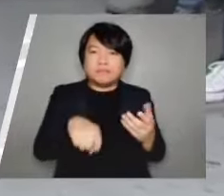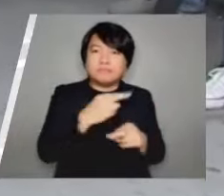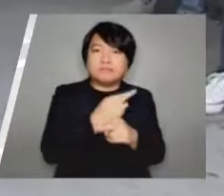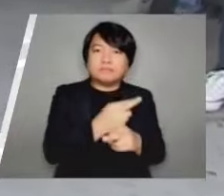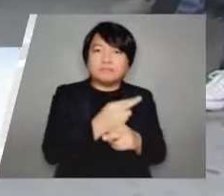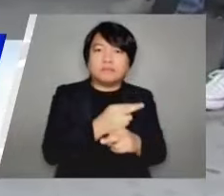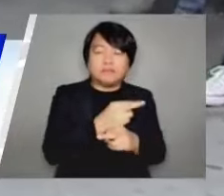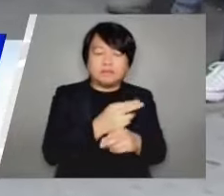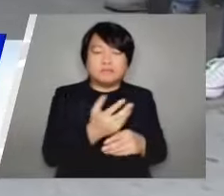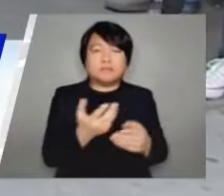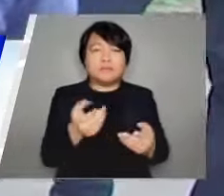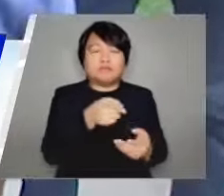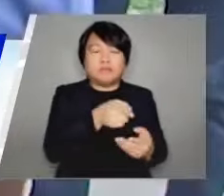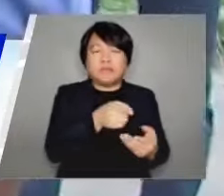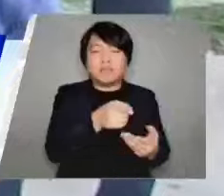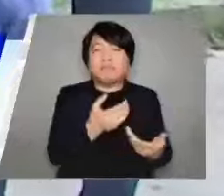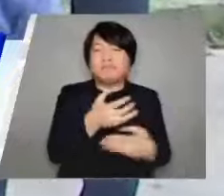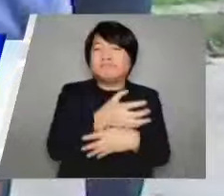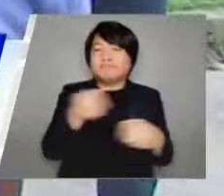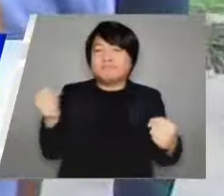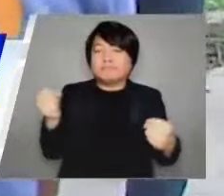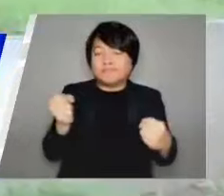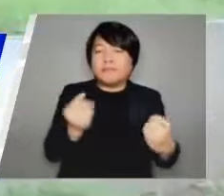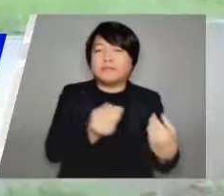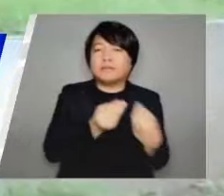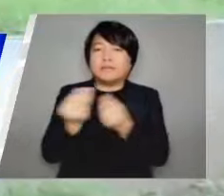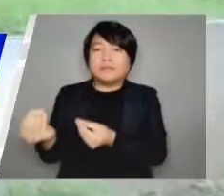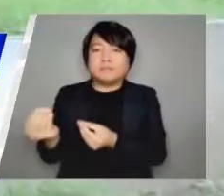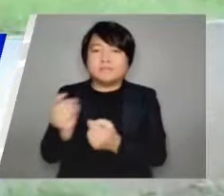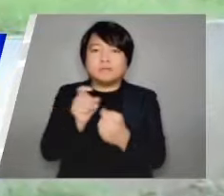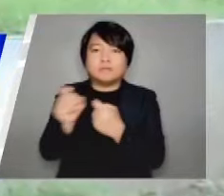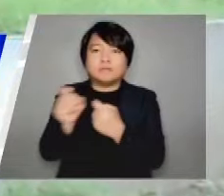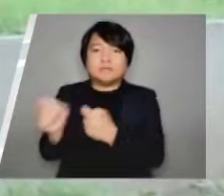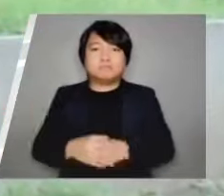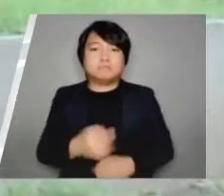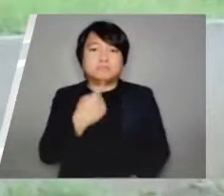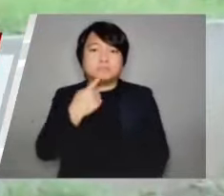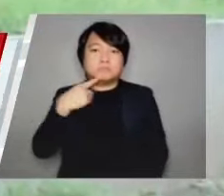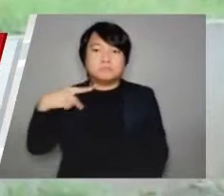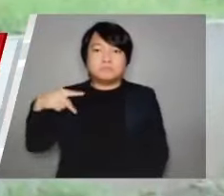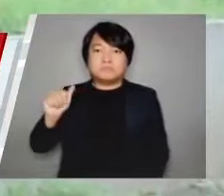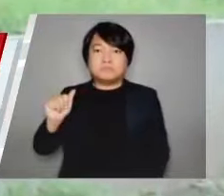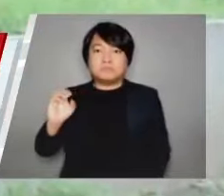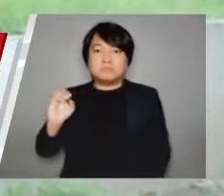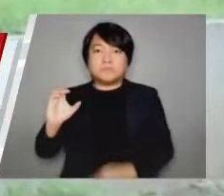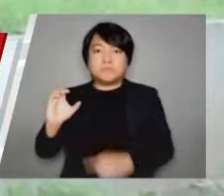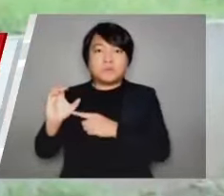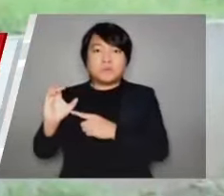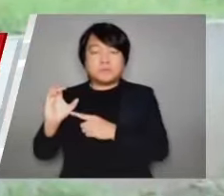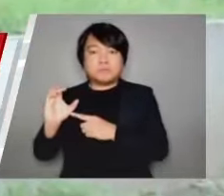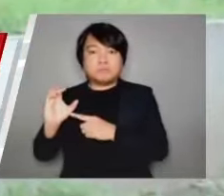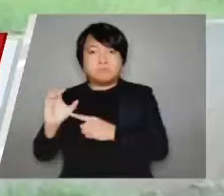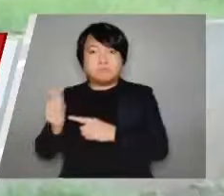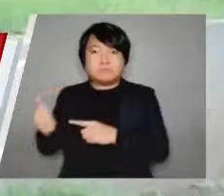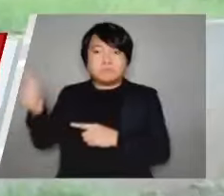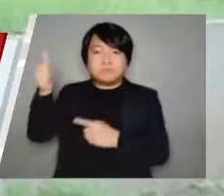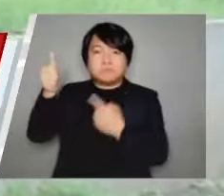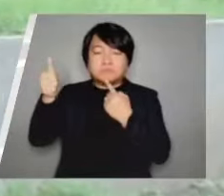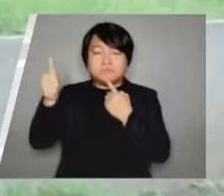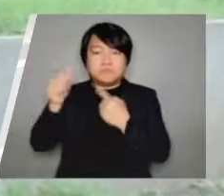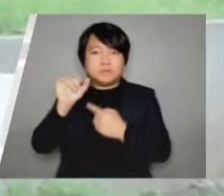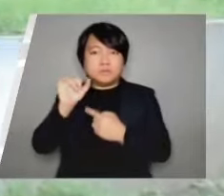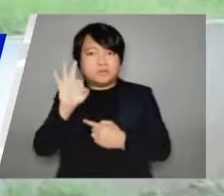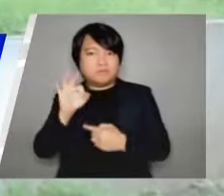ng Presidential Anti-Organized Crime Commission o PAOC. Siyempre kung alam mong illegal ito, bakit kailangan magbigay ka ng appreciation?